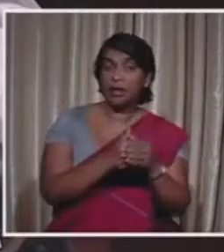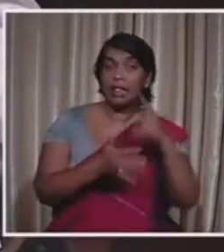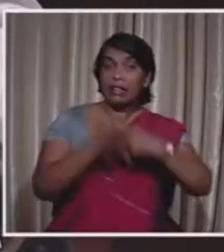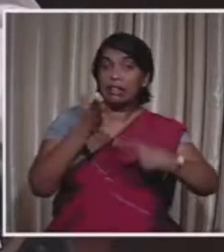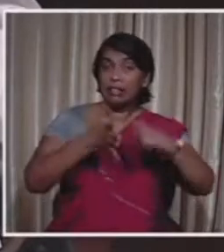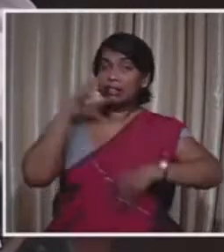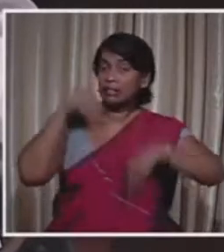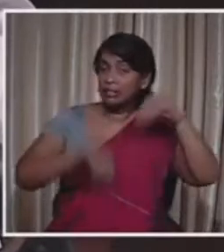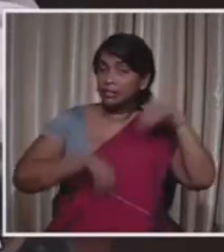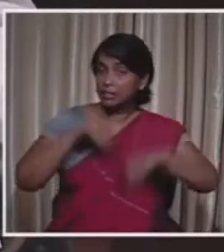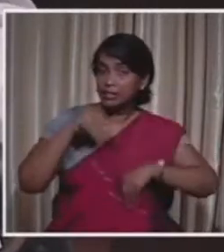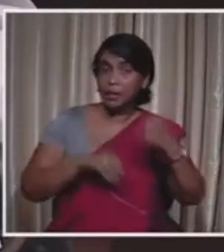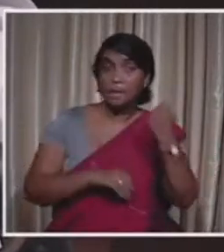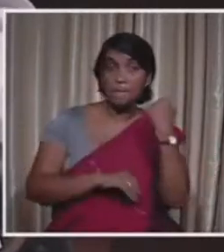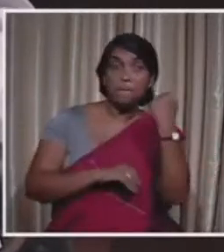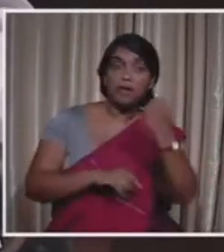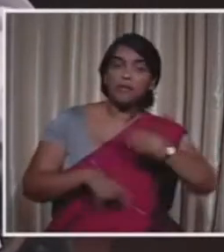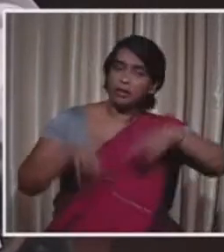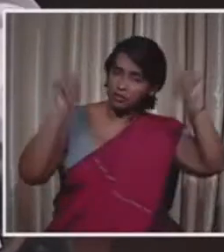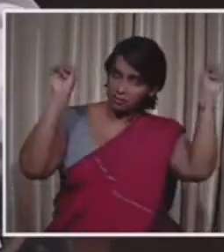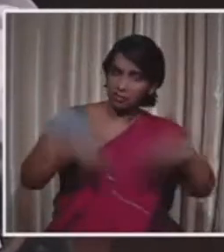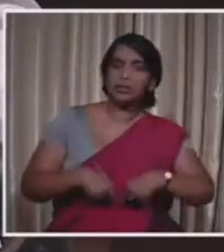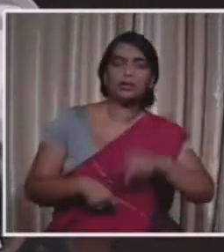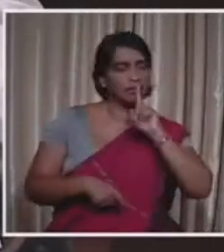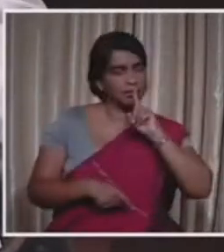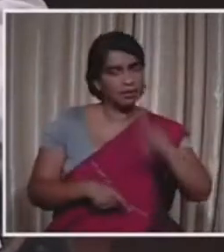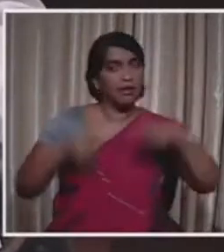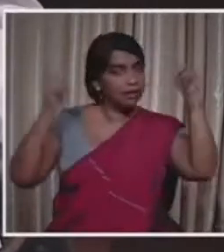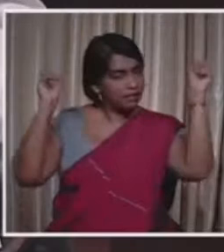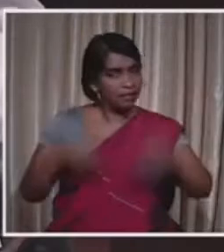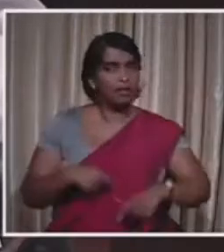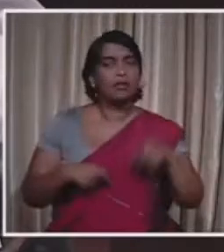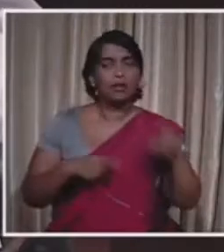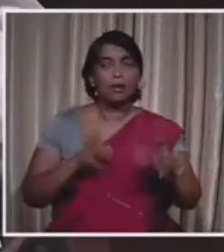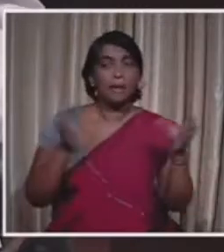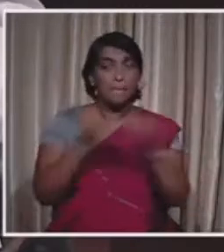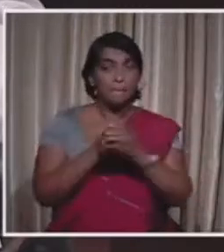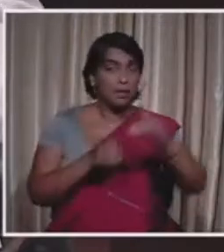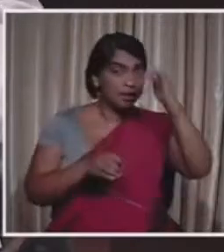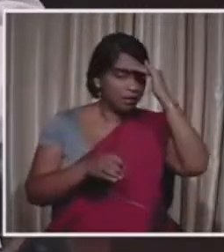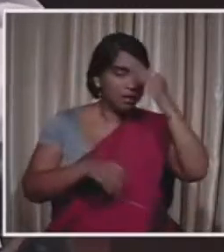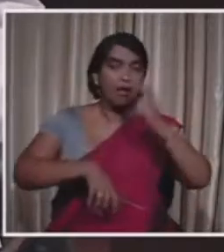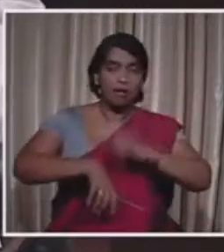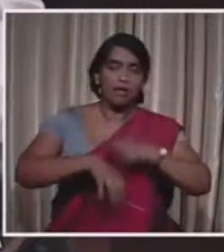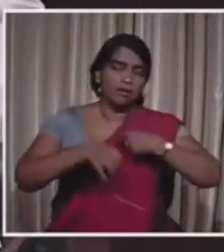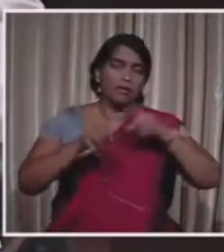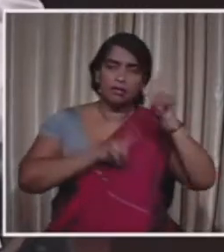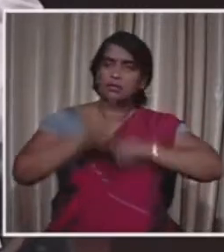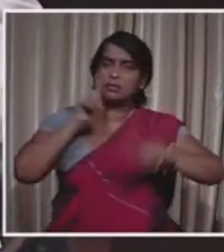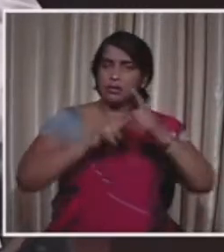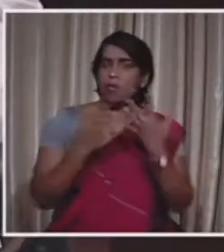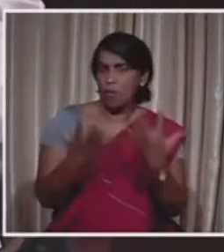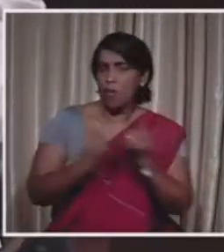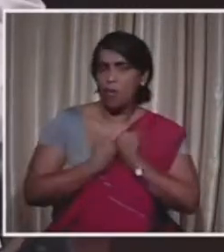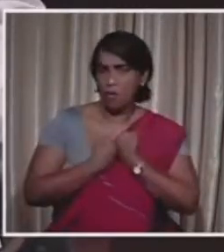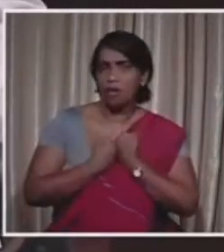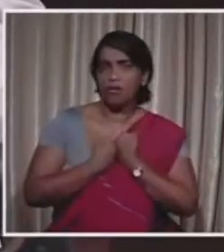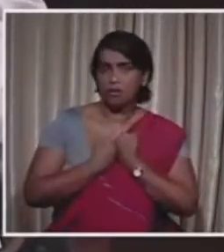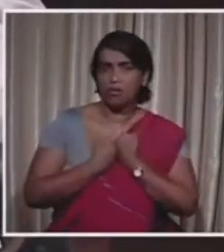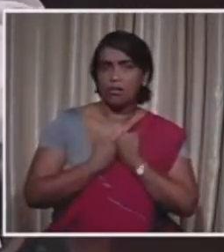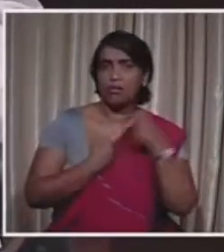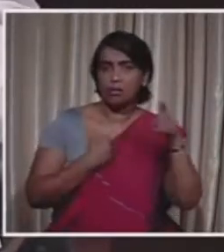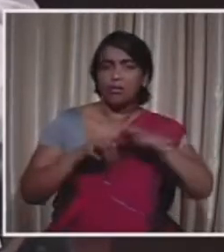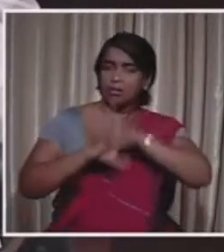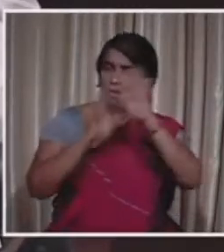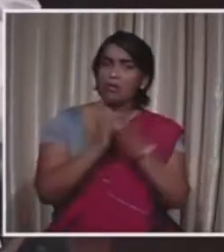දේශපාලන බලවතුන්ටත් ගෙන්නන්න කියන්න. ගෙන්නලා පක්ෂ නායකයන්ට අවශ්‍යයි සාකච්ඡාවක් කරු කතානායකතුමනි මේ